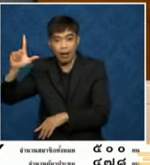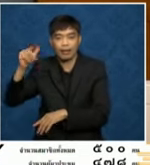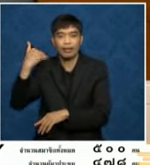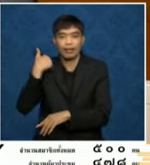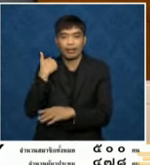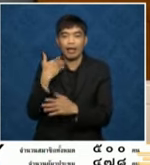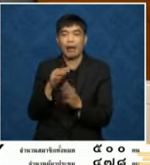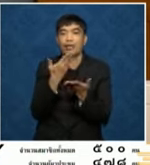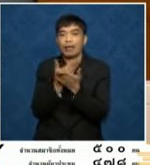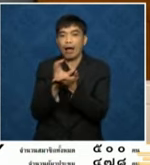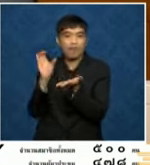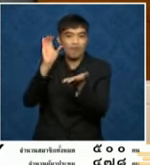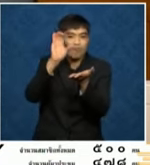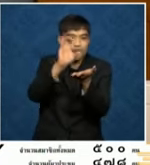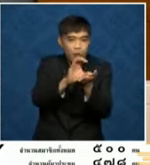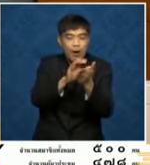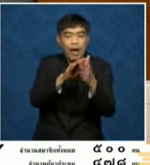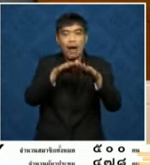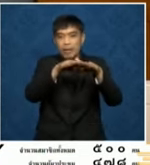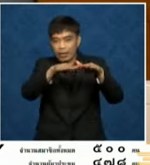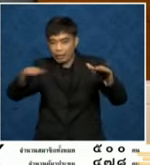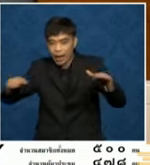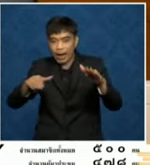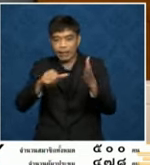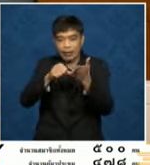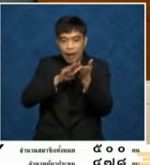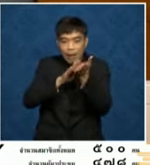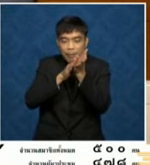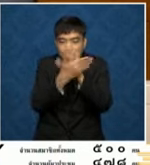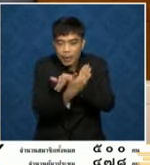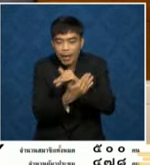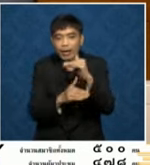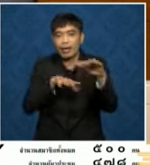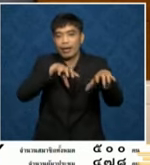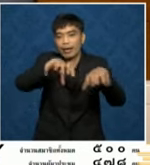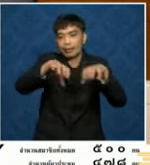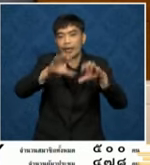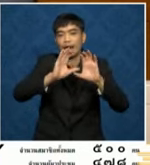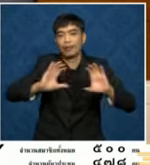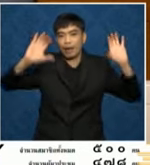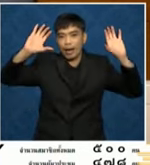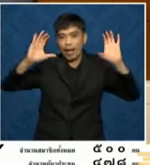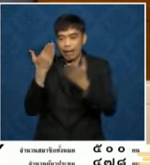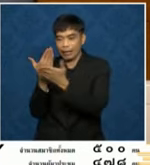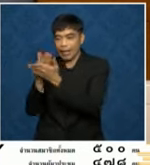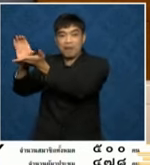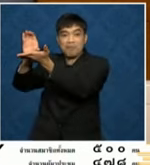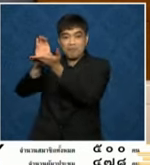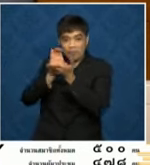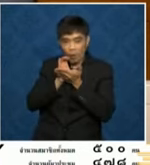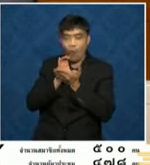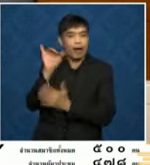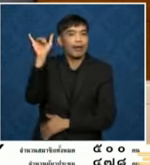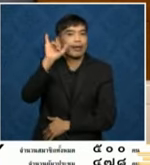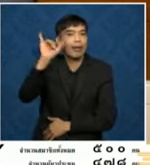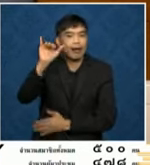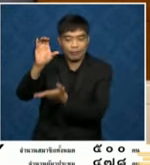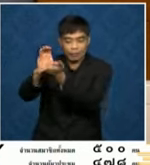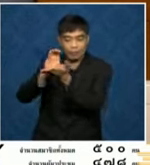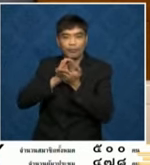ฐานด้านการปรับสมดุลและพัฒนาระบบบริหารจัดการภาครัฐซึ่งยังไม่ได้รับการจัดสรรงบประมาณจากสำนักงบประมาณแต่อย่างใ